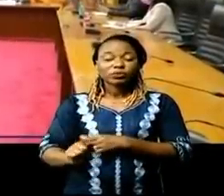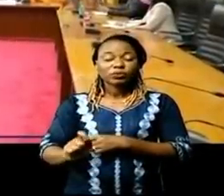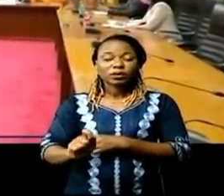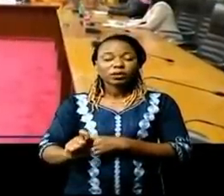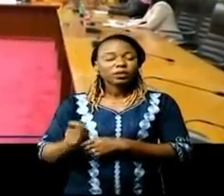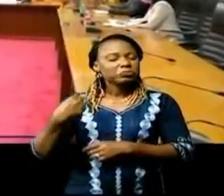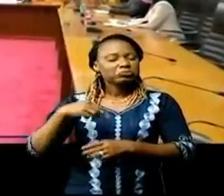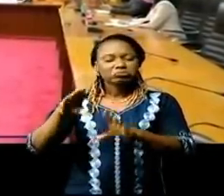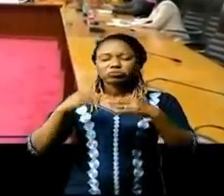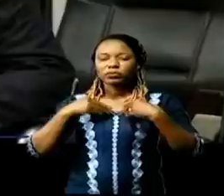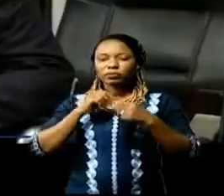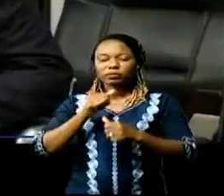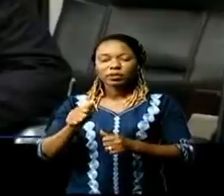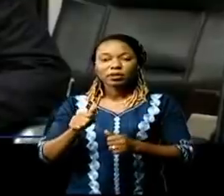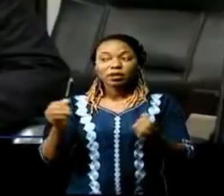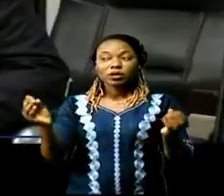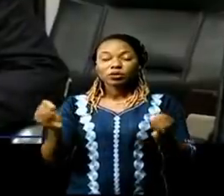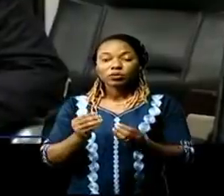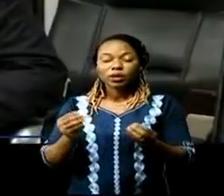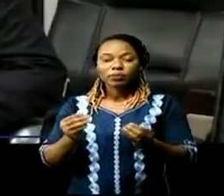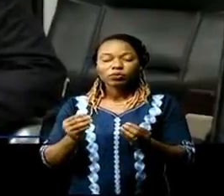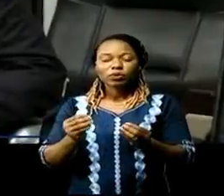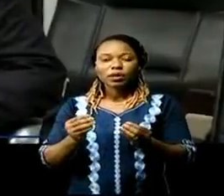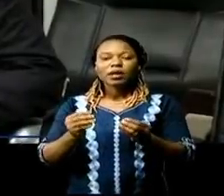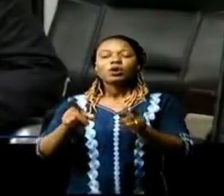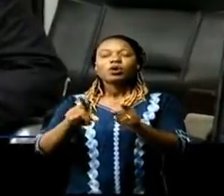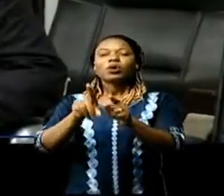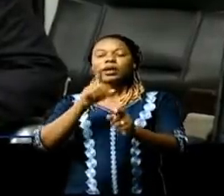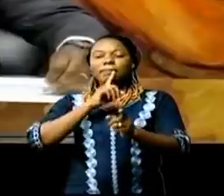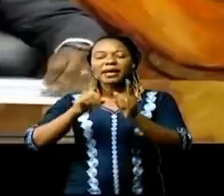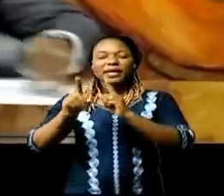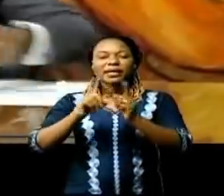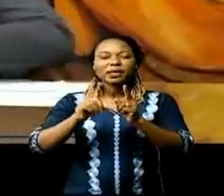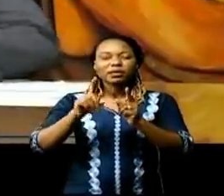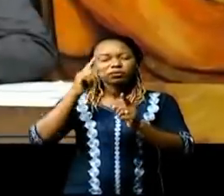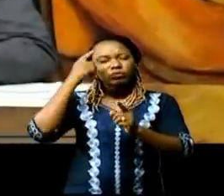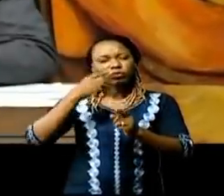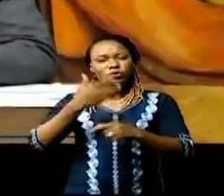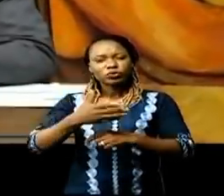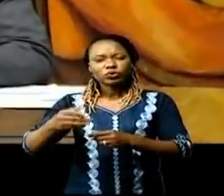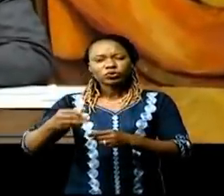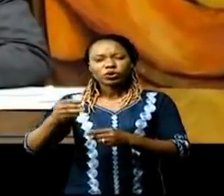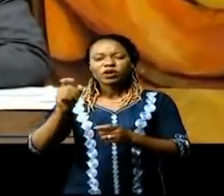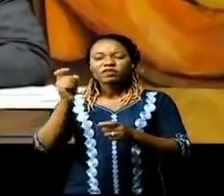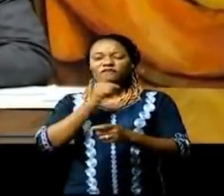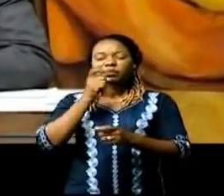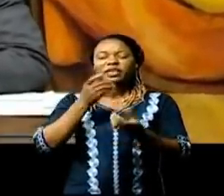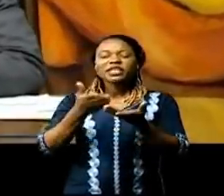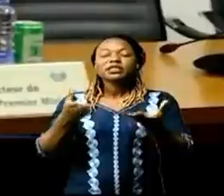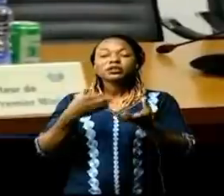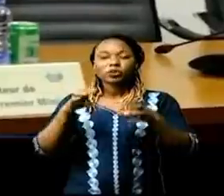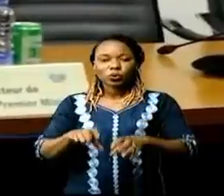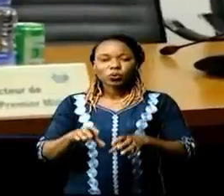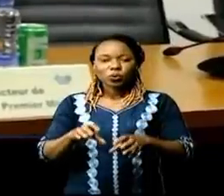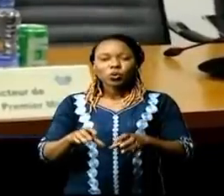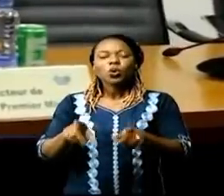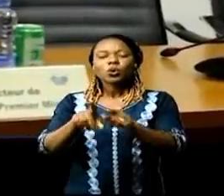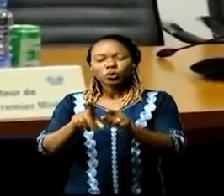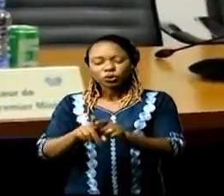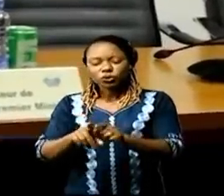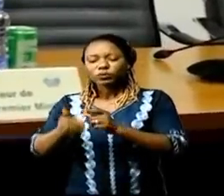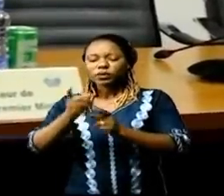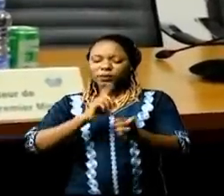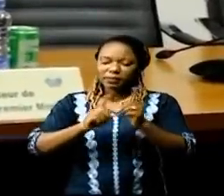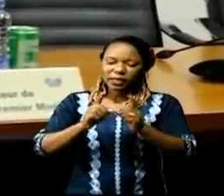l'importation du ciment, comme celle des timbres fiscaux à extampiller sur les marchandises produites localement, était également sur la table des